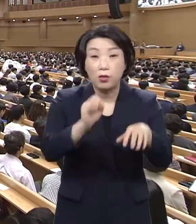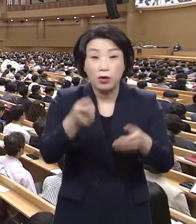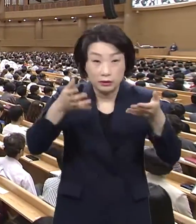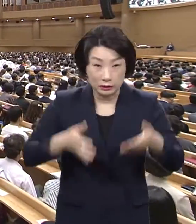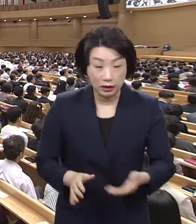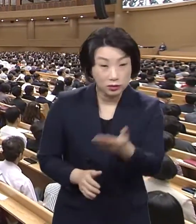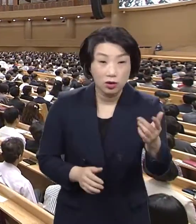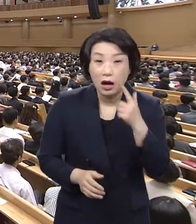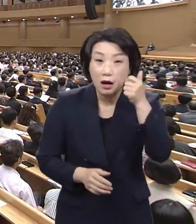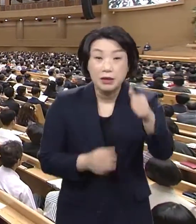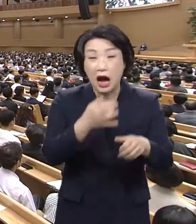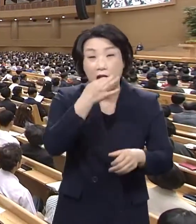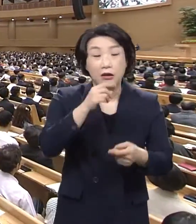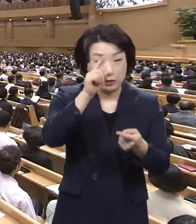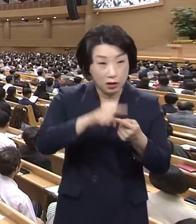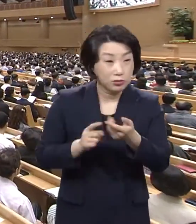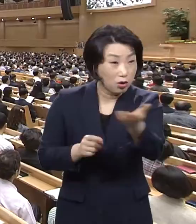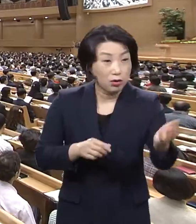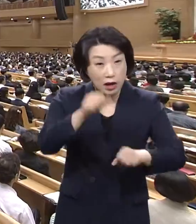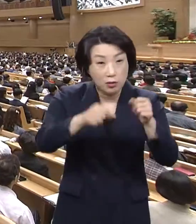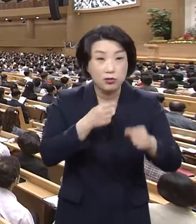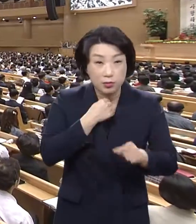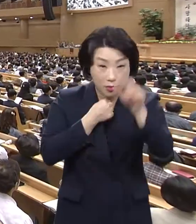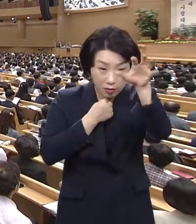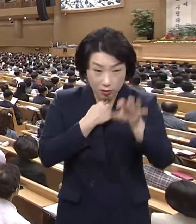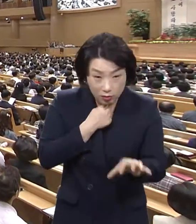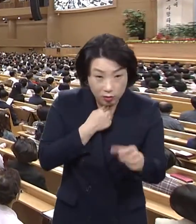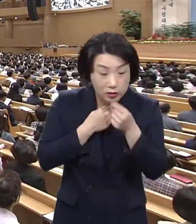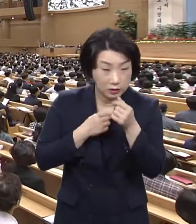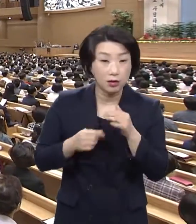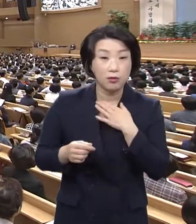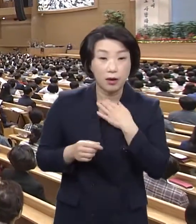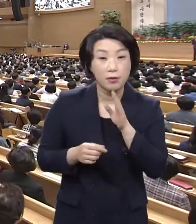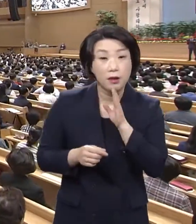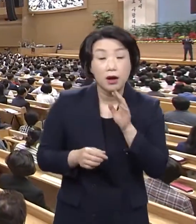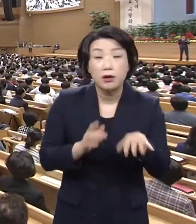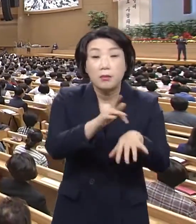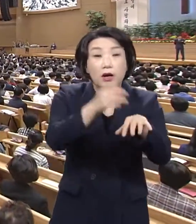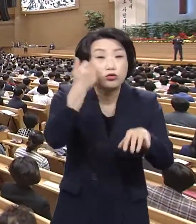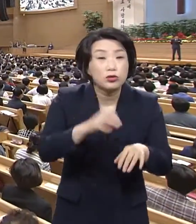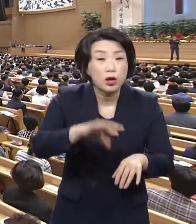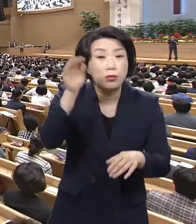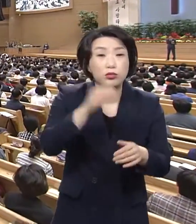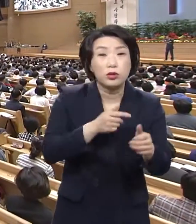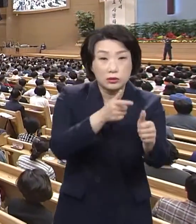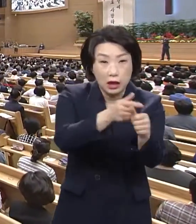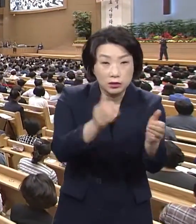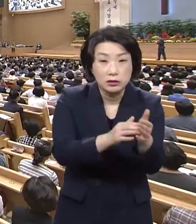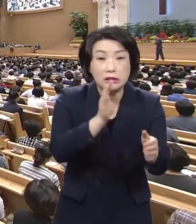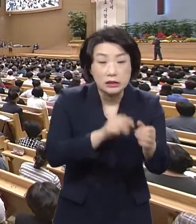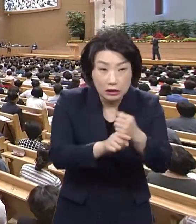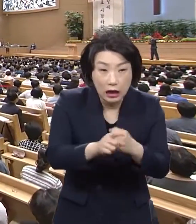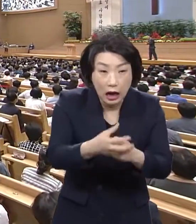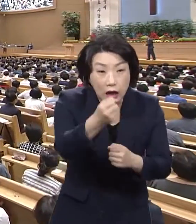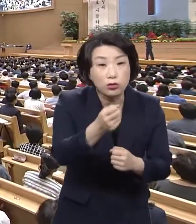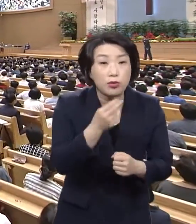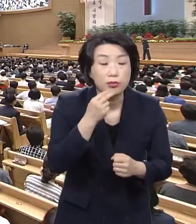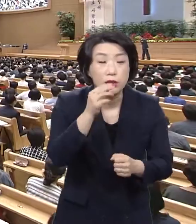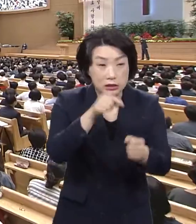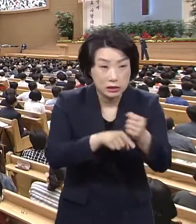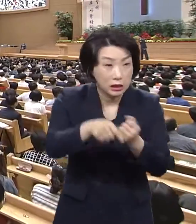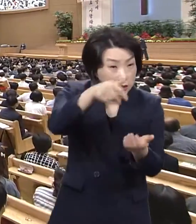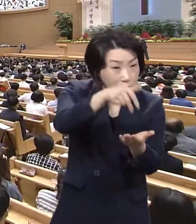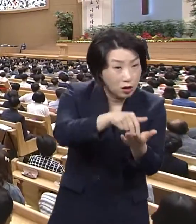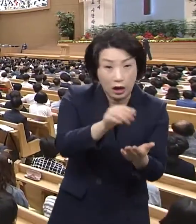났으니 너희 아비의 욕심을 너희도 행하고자 하느니라. 저는 처음부터 살인한 자요 진리가 그 속에 없으므로 진리에